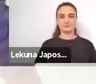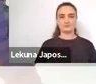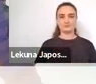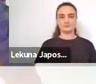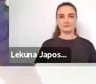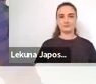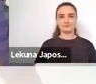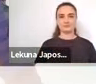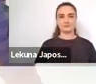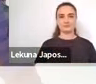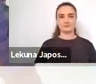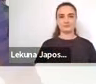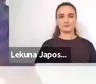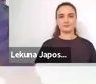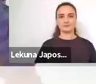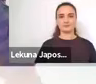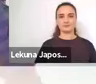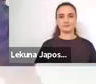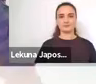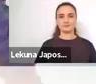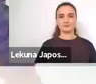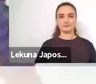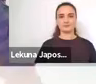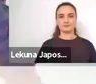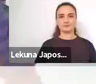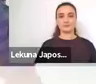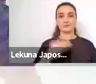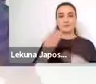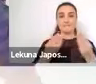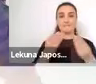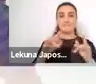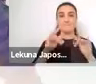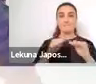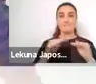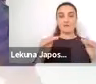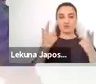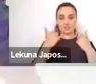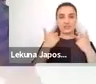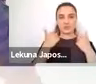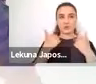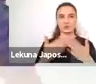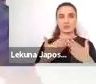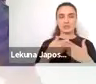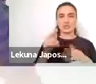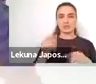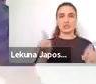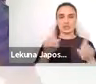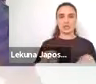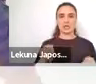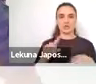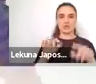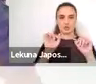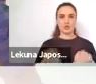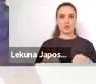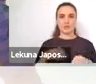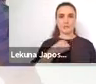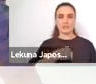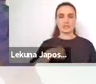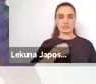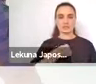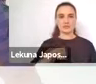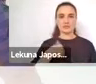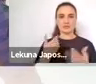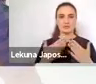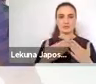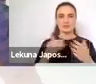შემოდის ხო დაუშვათ და რო თამაშობს და ბავშვი ტირის ხო იქაც შეიძლება ბრაზდება